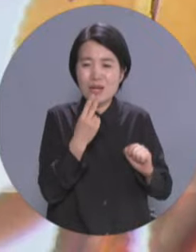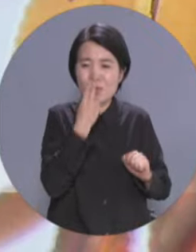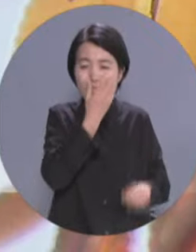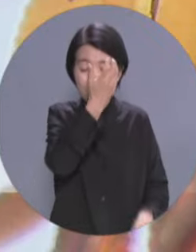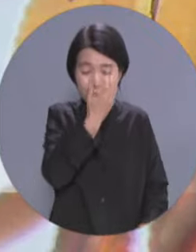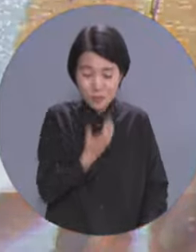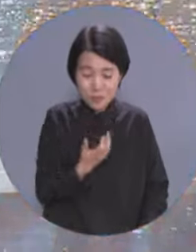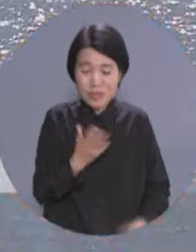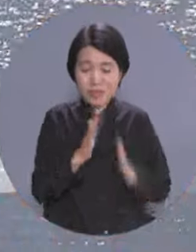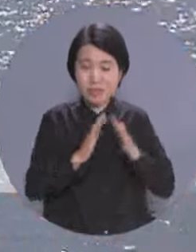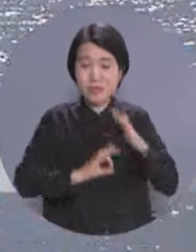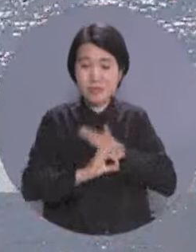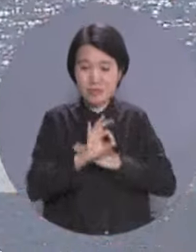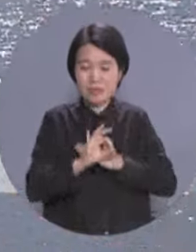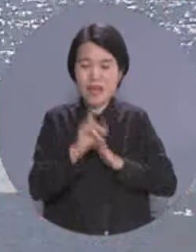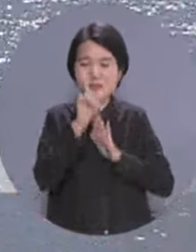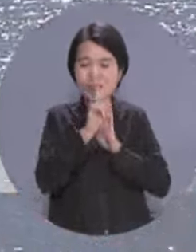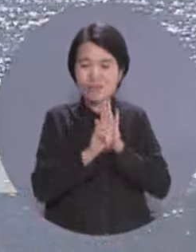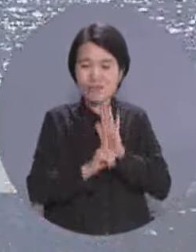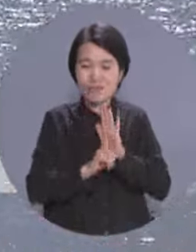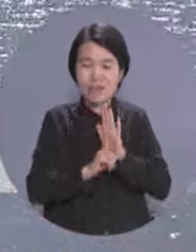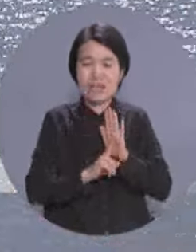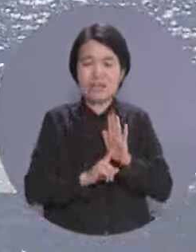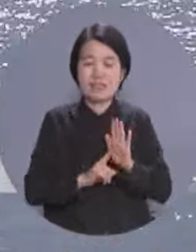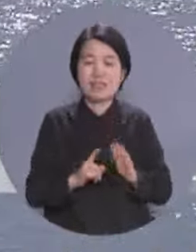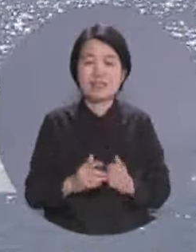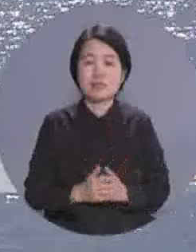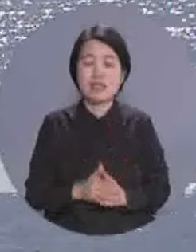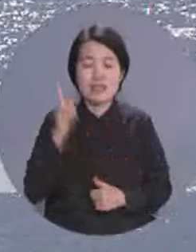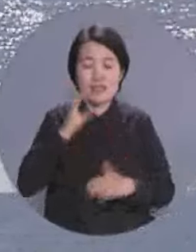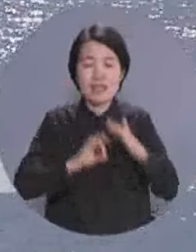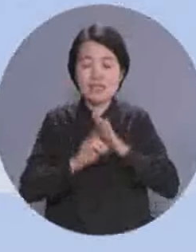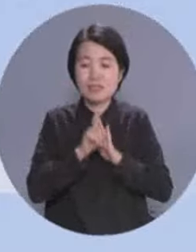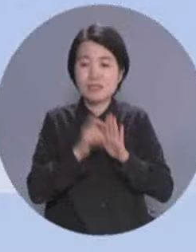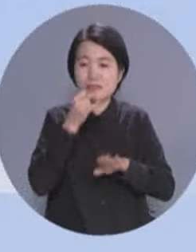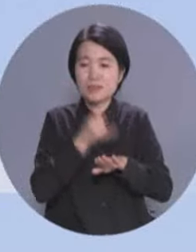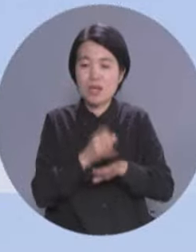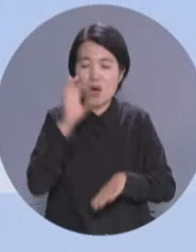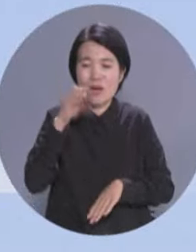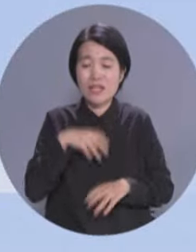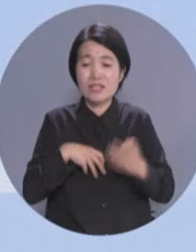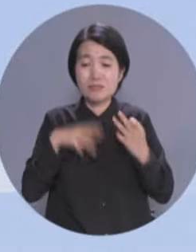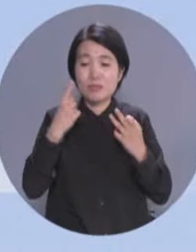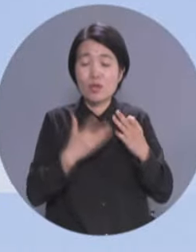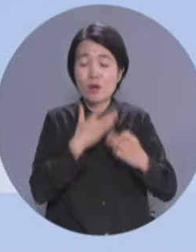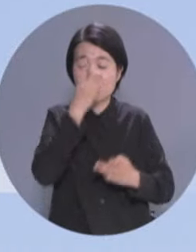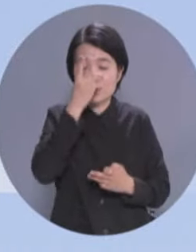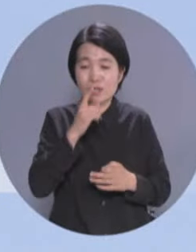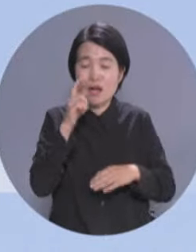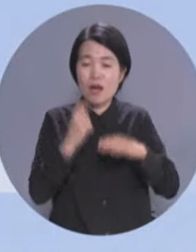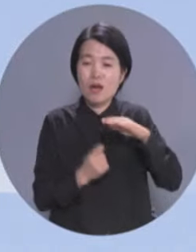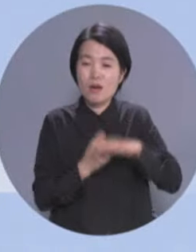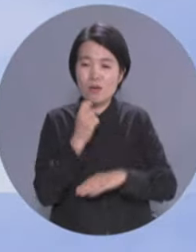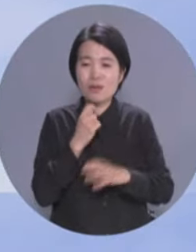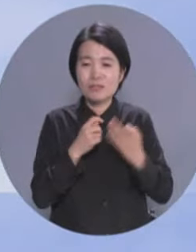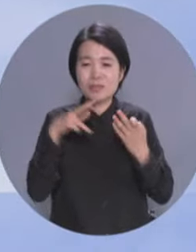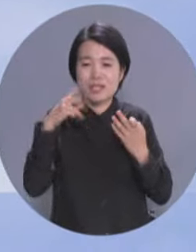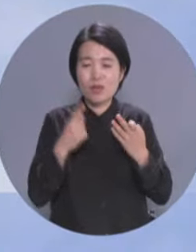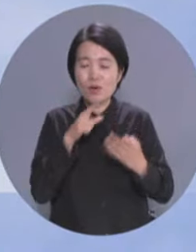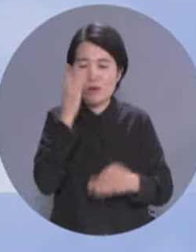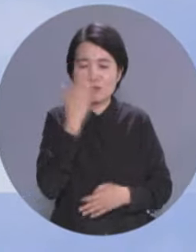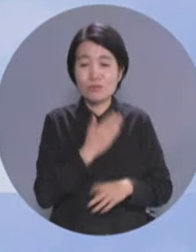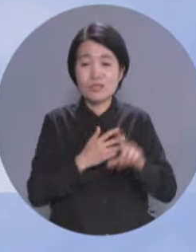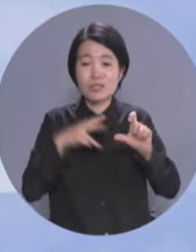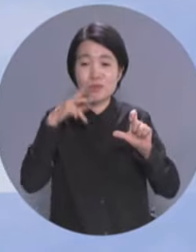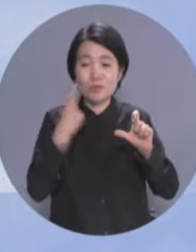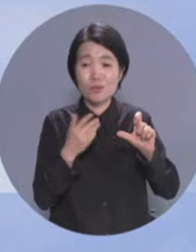지역은 쌀쌀한 날씨가 이어지겠습니다 내일 아침 최저 기온은 광양 13도 순천과 고흥 14도 여수